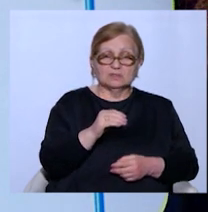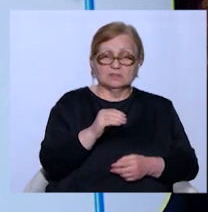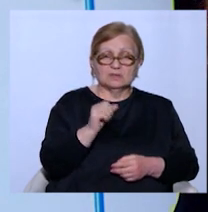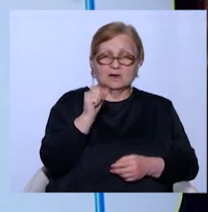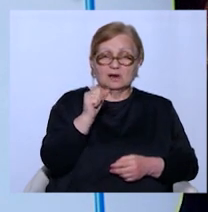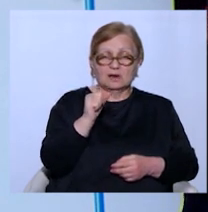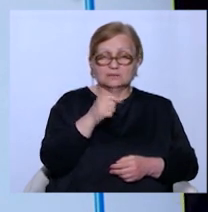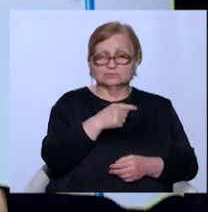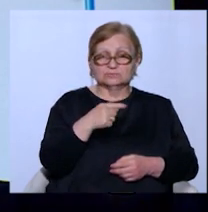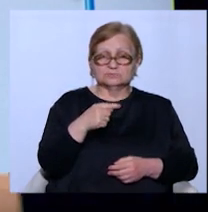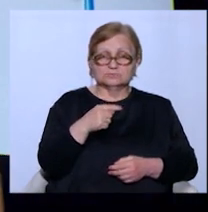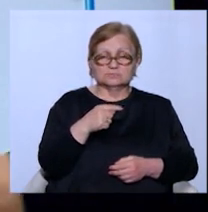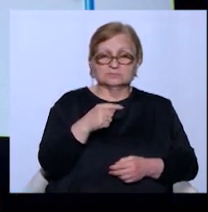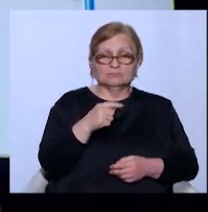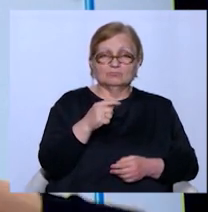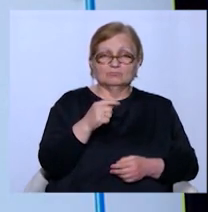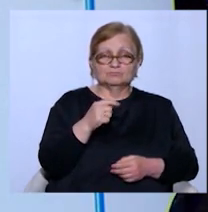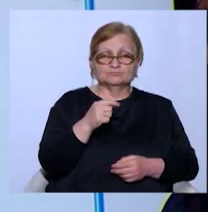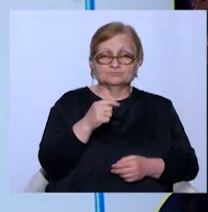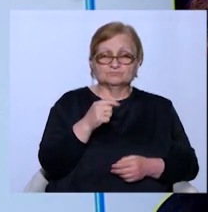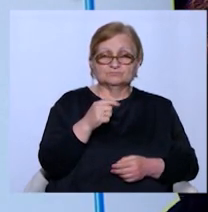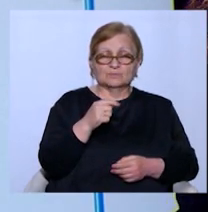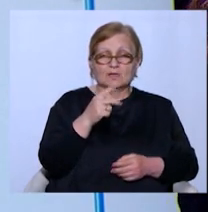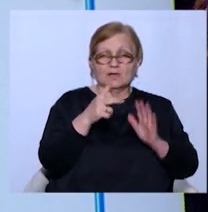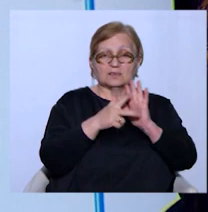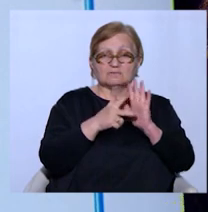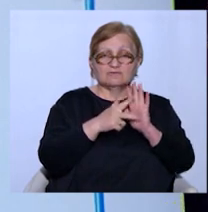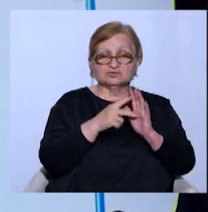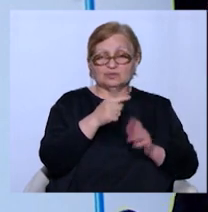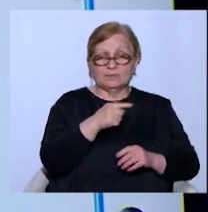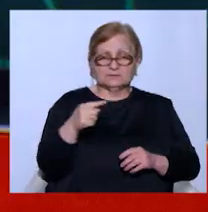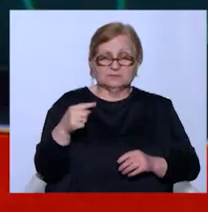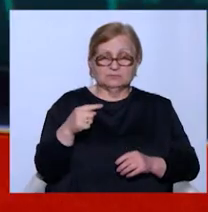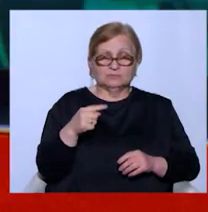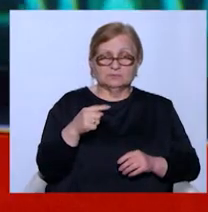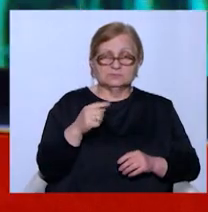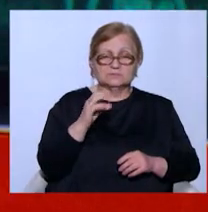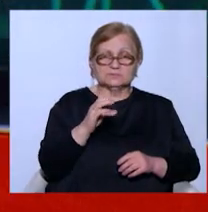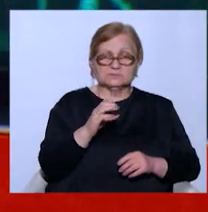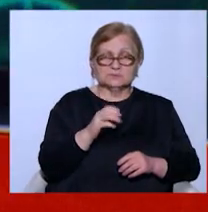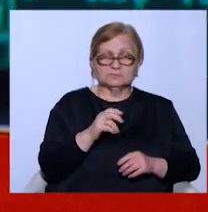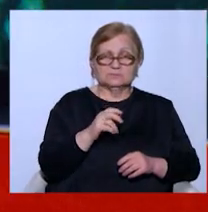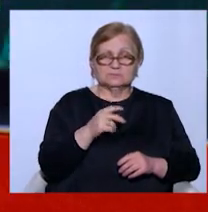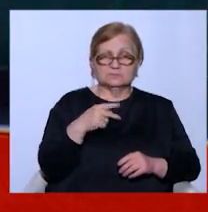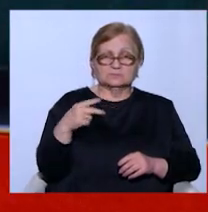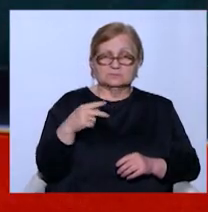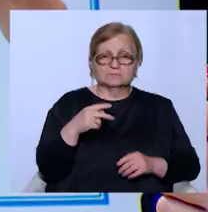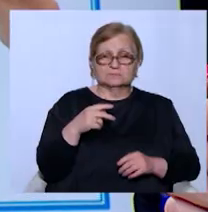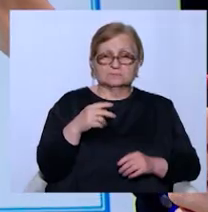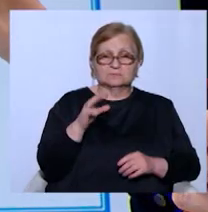A შეფარდებული, უი, უკაცრავად, ასმაგილოთ შევიტანოთ 8. 8 შეფარდებული C-თან